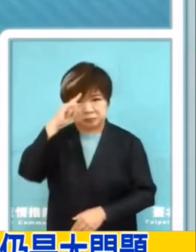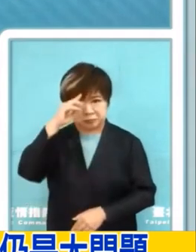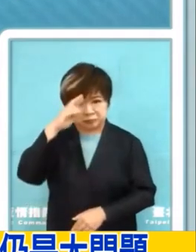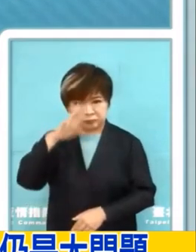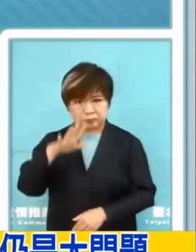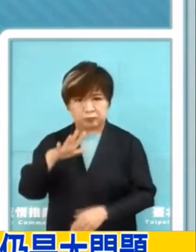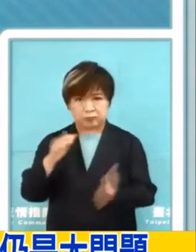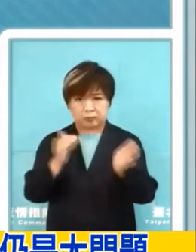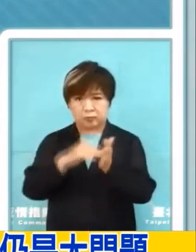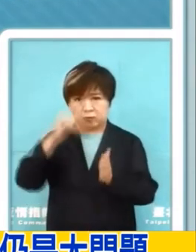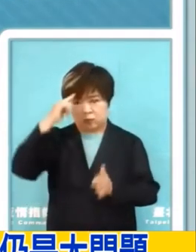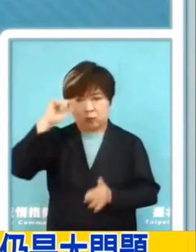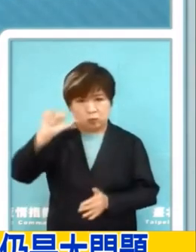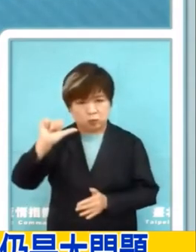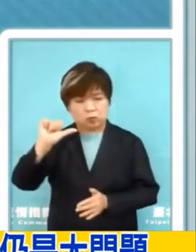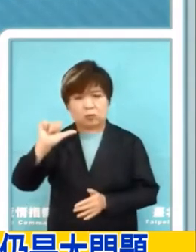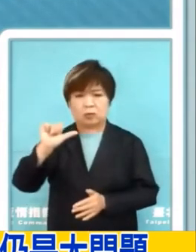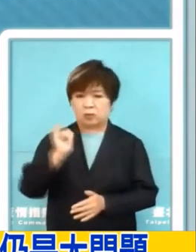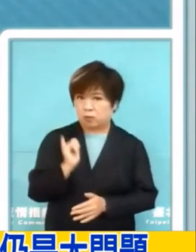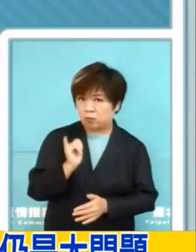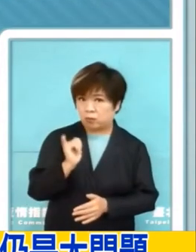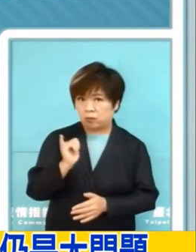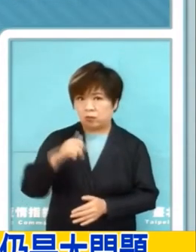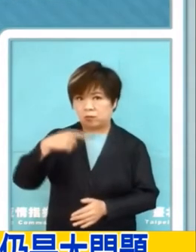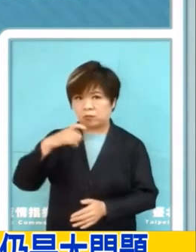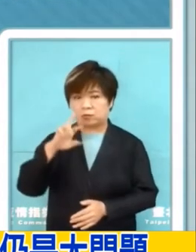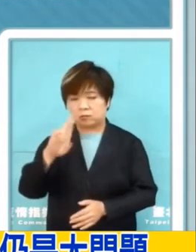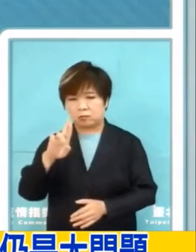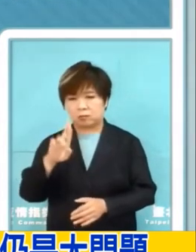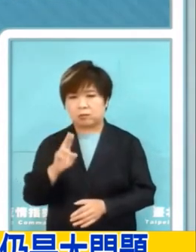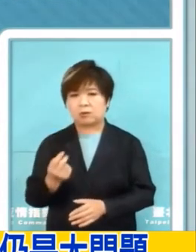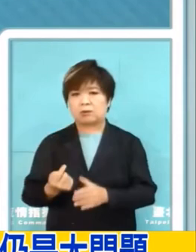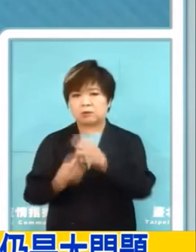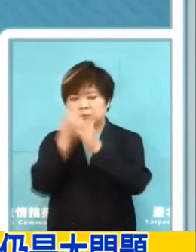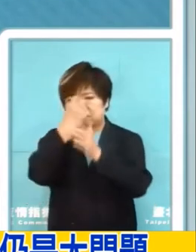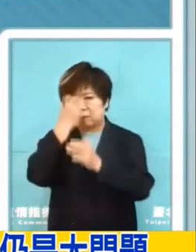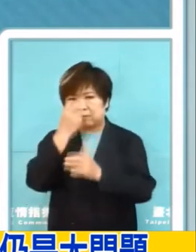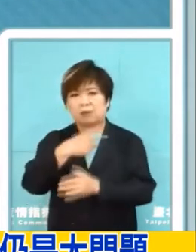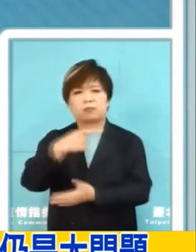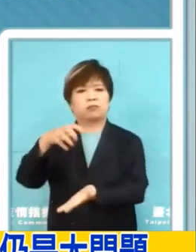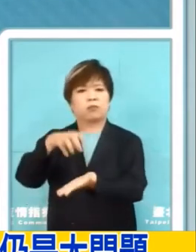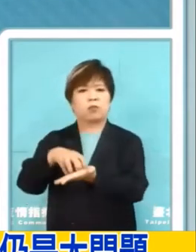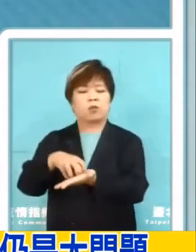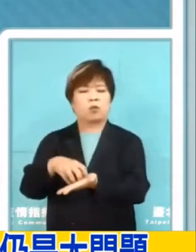友到第五天还是没有 PCR 还是负的话，可能我们才会解除